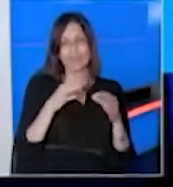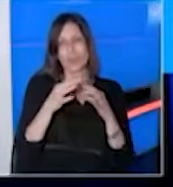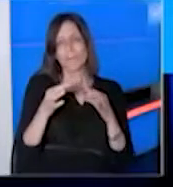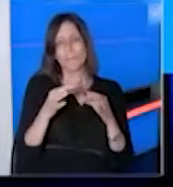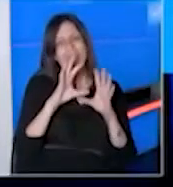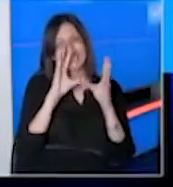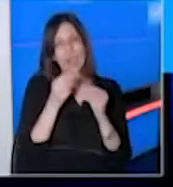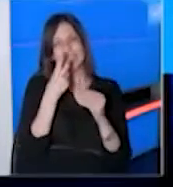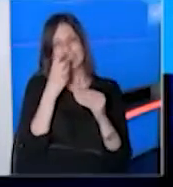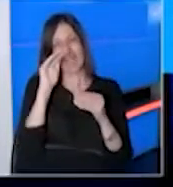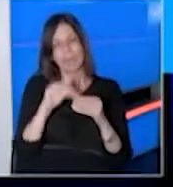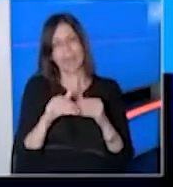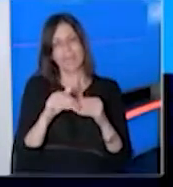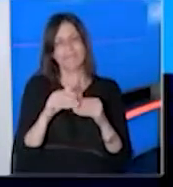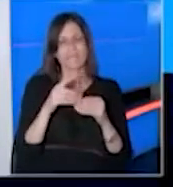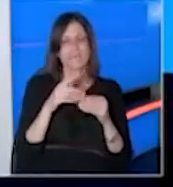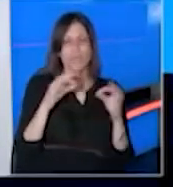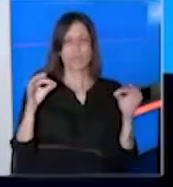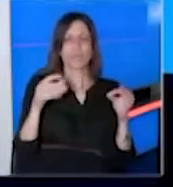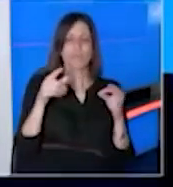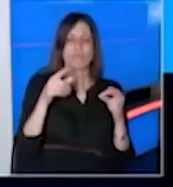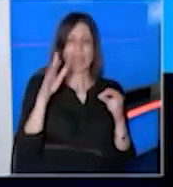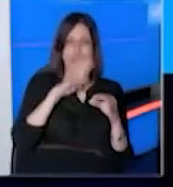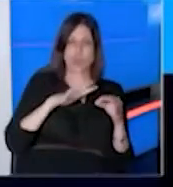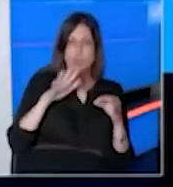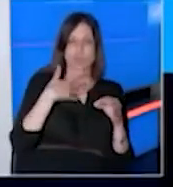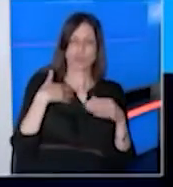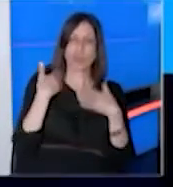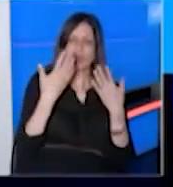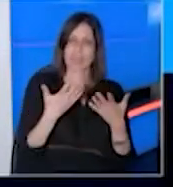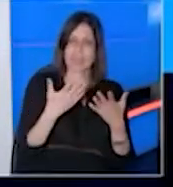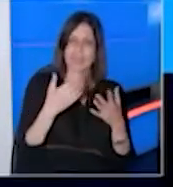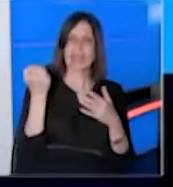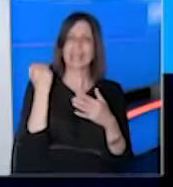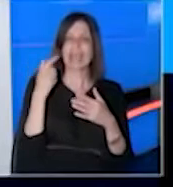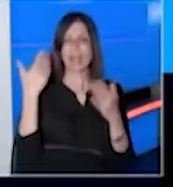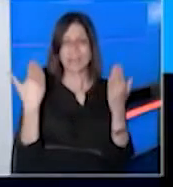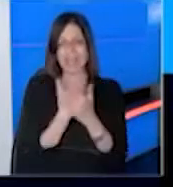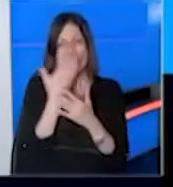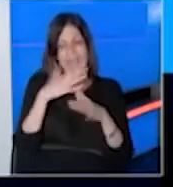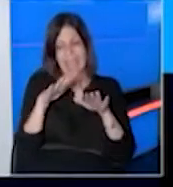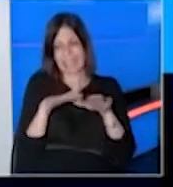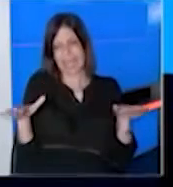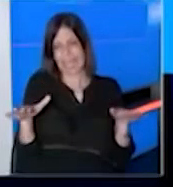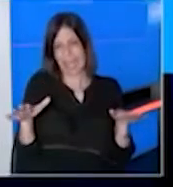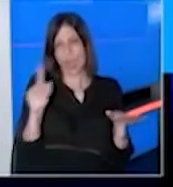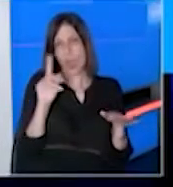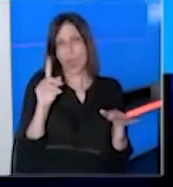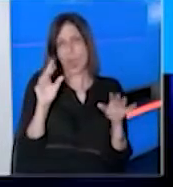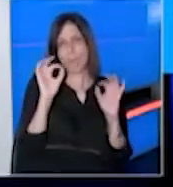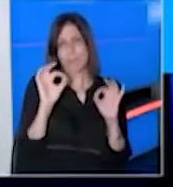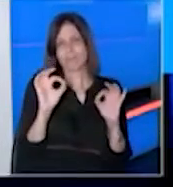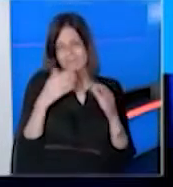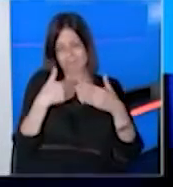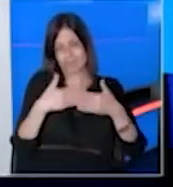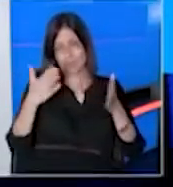אבל מה, באזורים שרצו לשים טורבינת רוח, לא שמש, אותו דבר, אנרגיה מתחדשת, כן. היה להם קרקע שהיא לא בחכירת